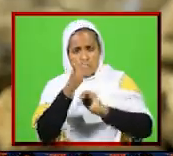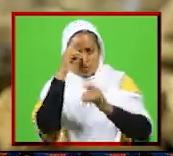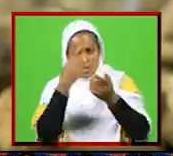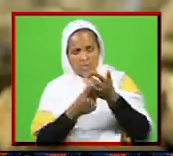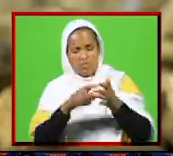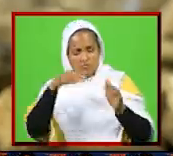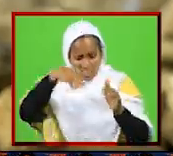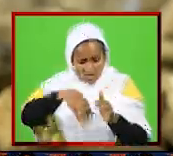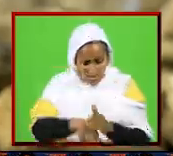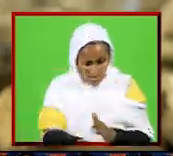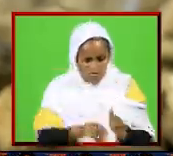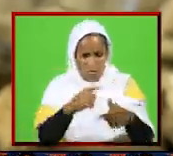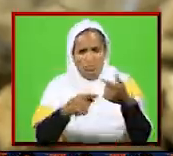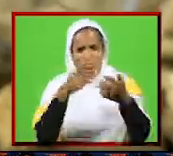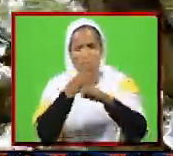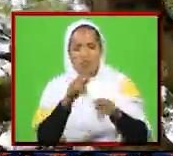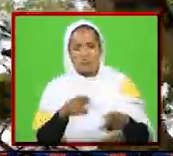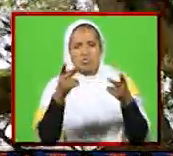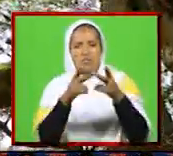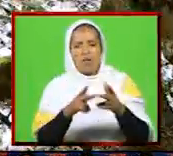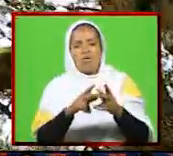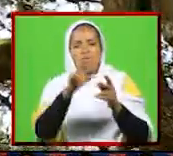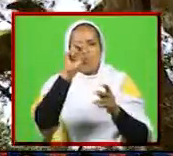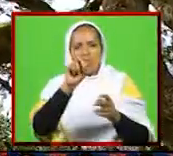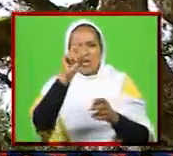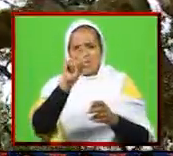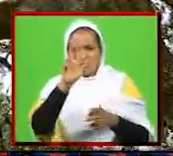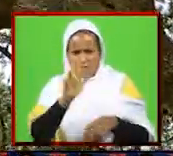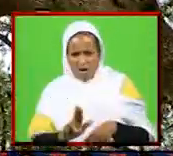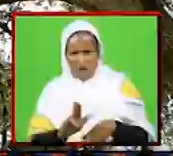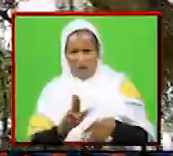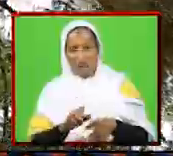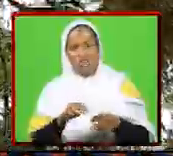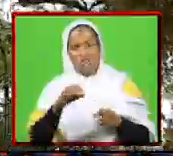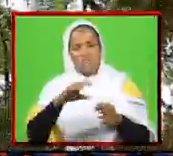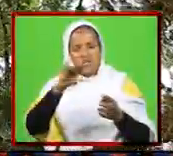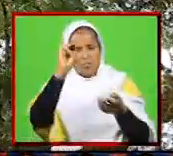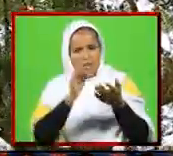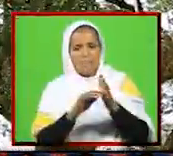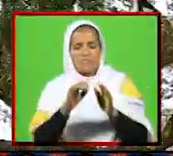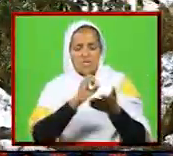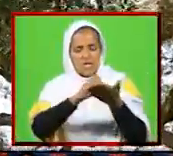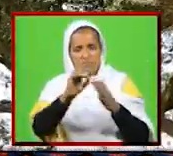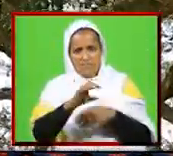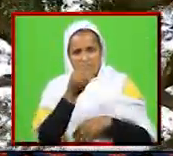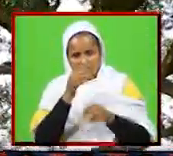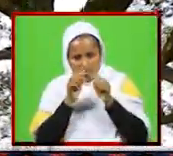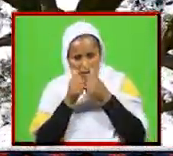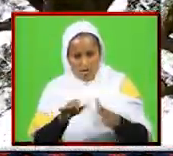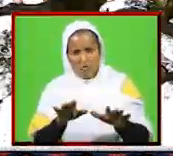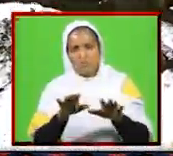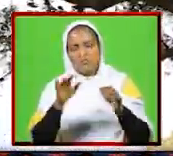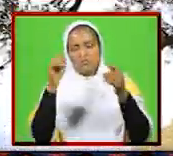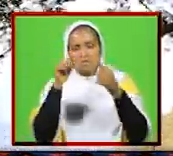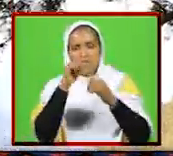እንደመሆኑ መጠን ዝቅ ብሎ ገደሉን ከወረዱ በኋላ እዚህ ቦታ ላይ ወይራዎቹን ያው እንግዲህ ልምላሜውን ጠጋ ብሎ ጸድቅ ይቀምሱበታል። አሁን